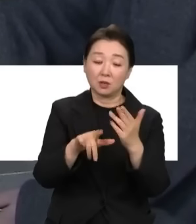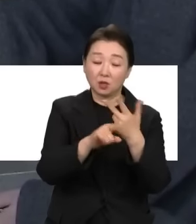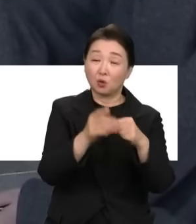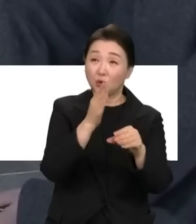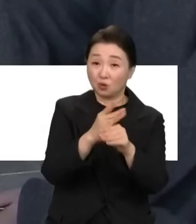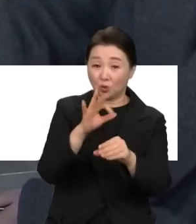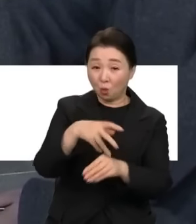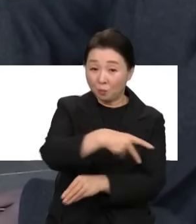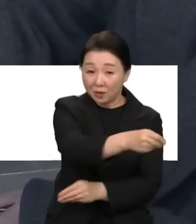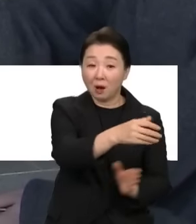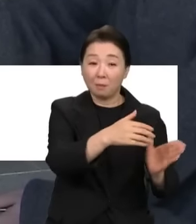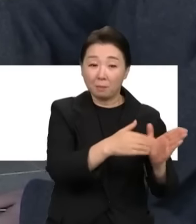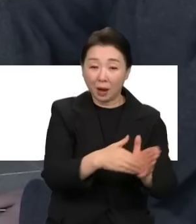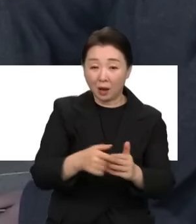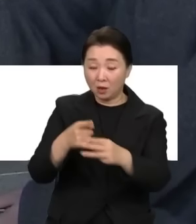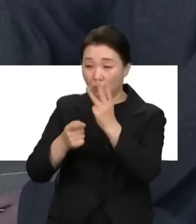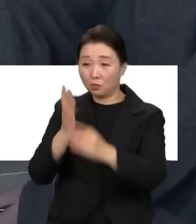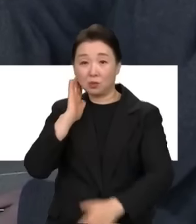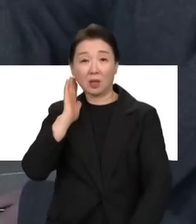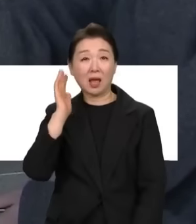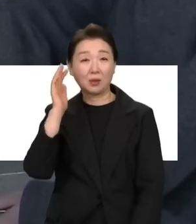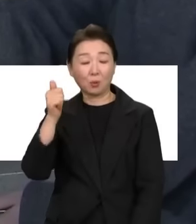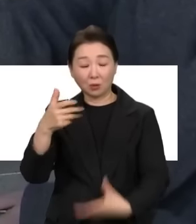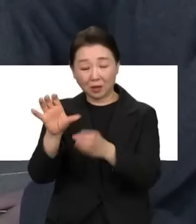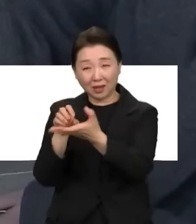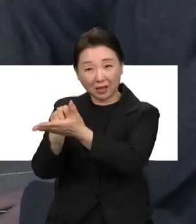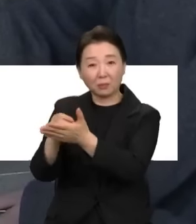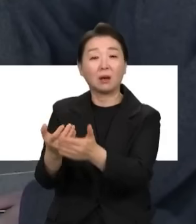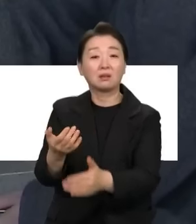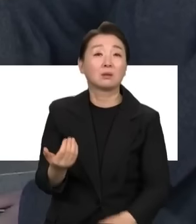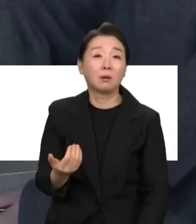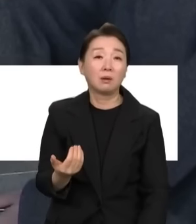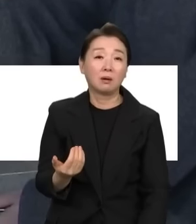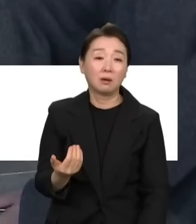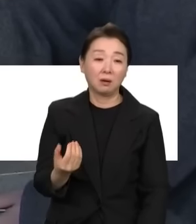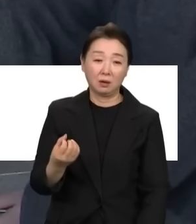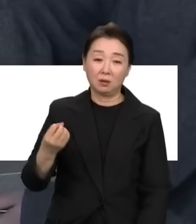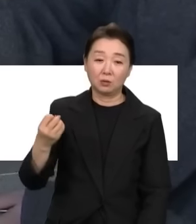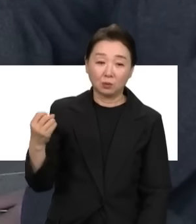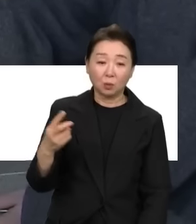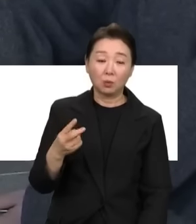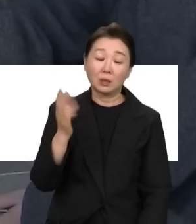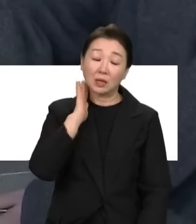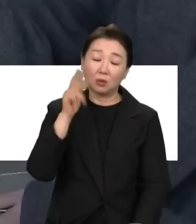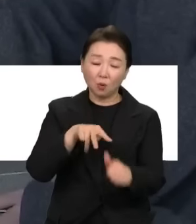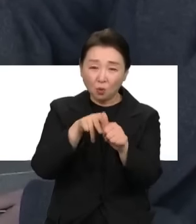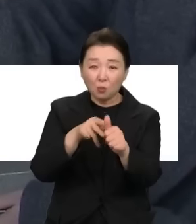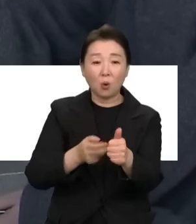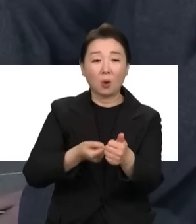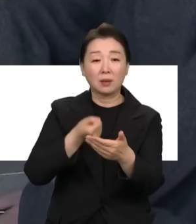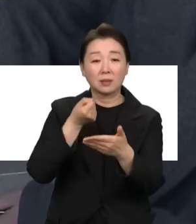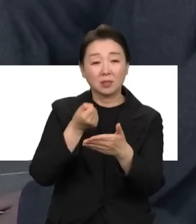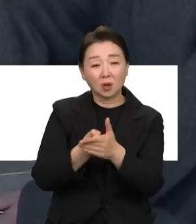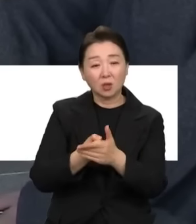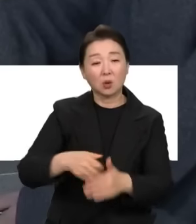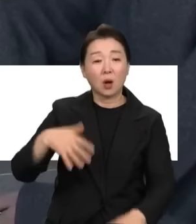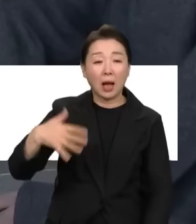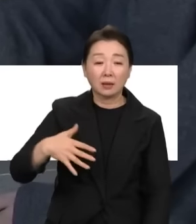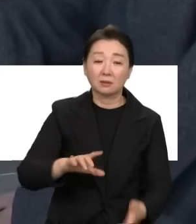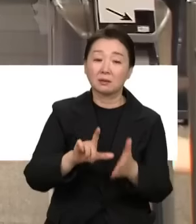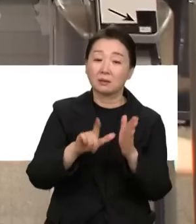빌려줬는데 그때는 윤석열 대통령이 입당도 하기 전입니다. 그리고 그다음에 대통령 후보도 결정났는 시절에 무슨